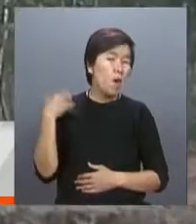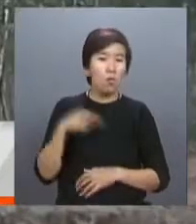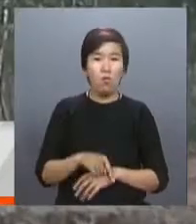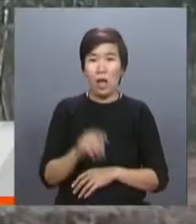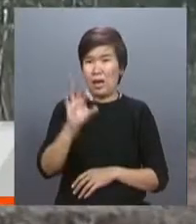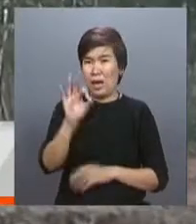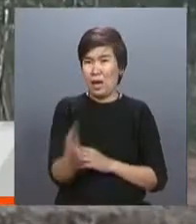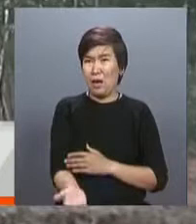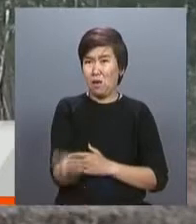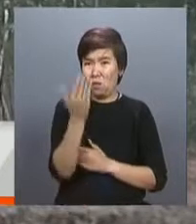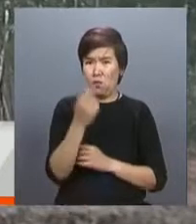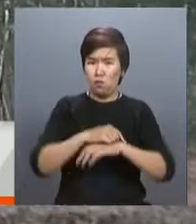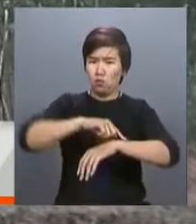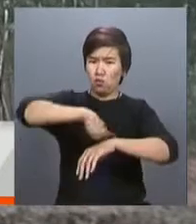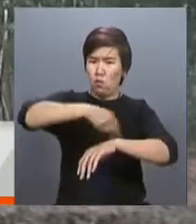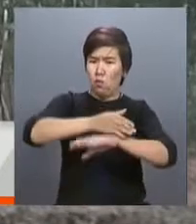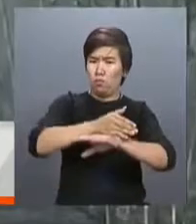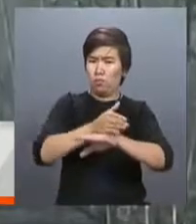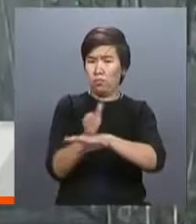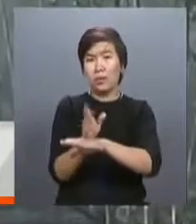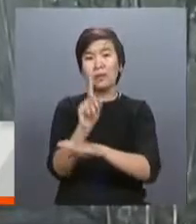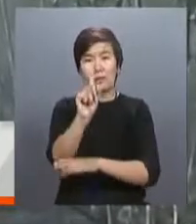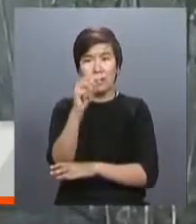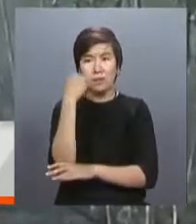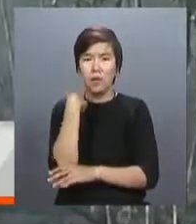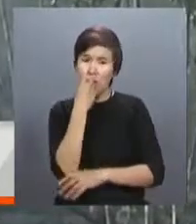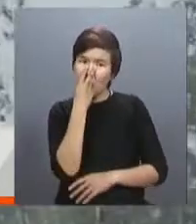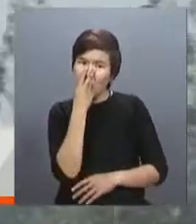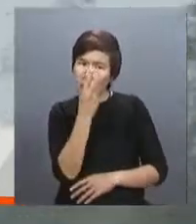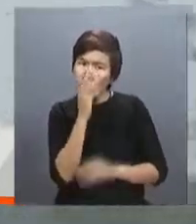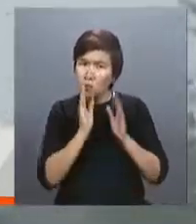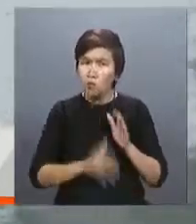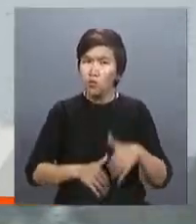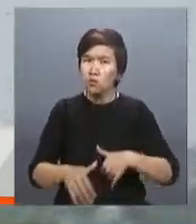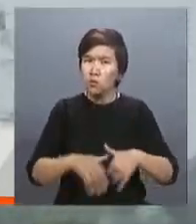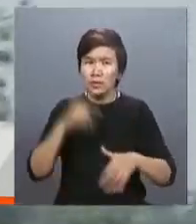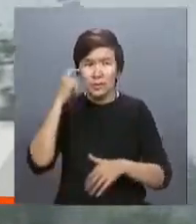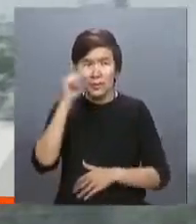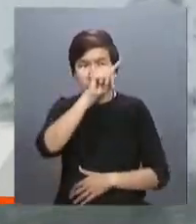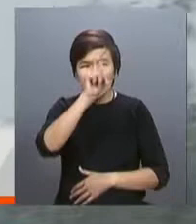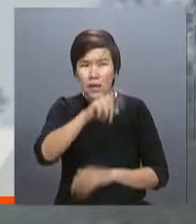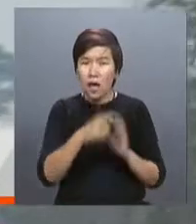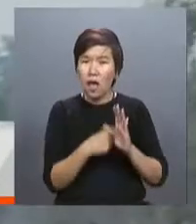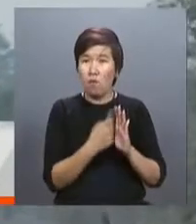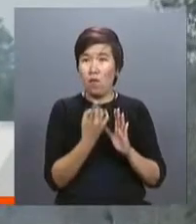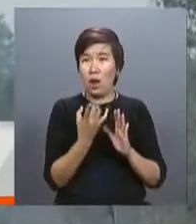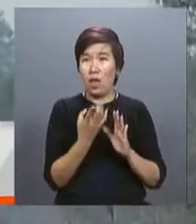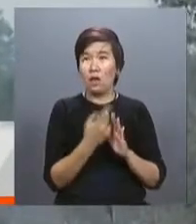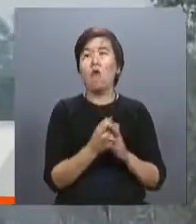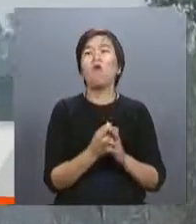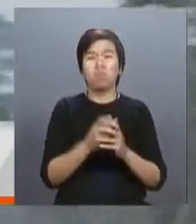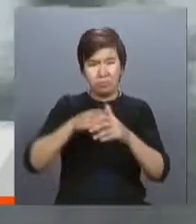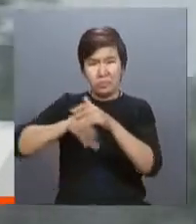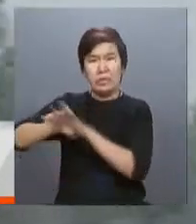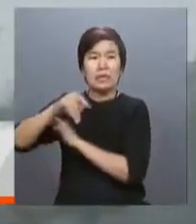ช้ากว่าวันนี้กว่า 1ช่วโมงซึ่งก็มีข้อสังเกตจากชาวบ้านในพื้นที่ว่าเป็นเพราะต้องบินหนีไฟไหม้ที่อยู่